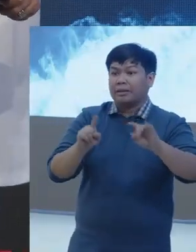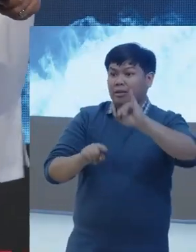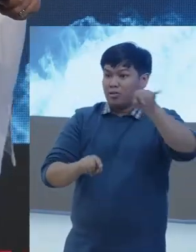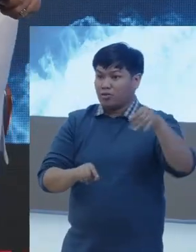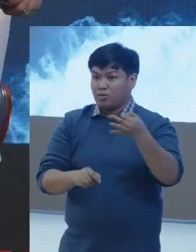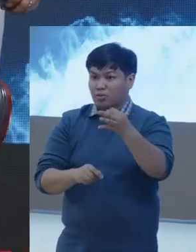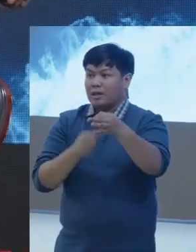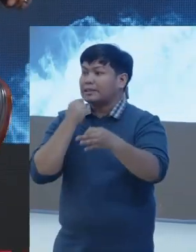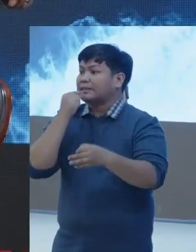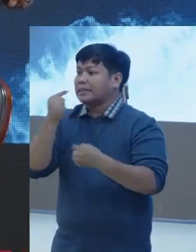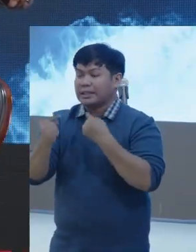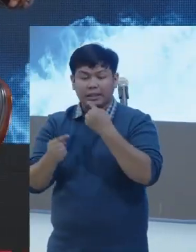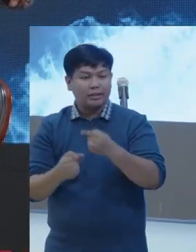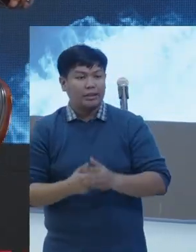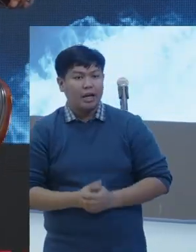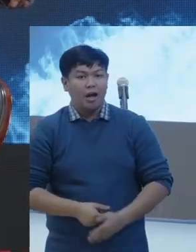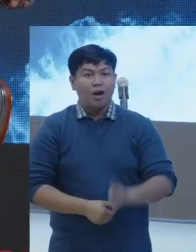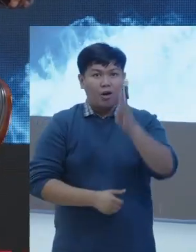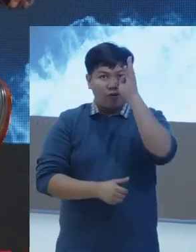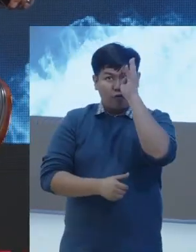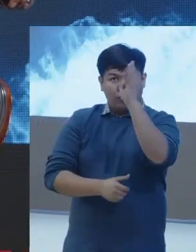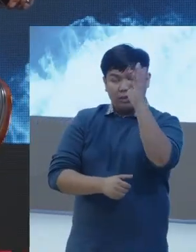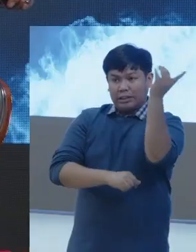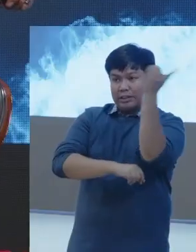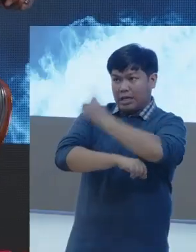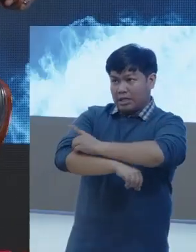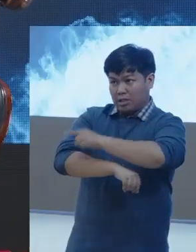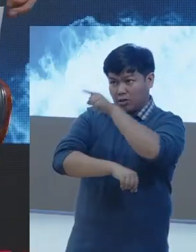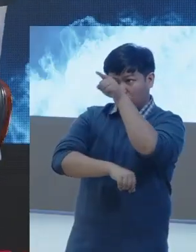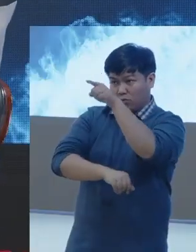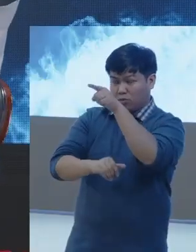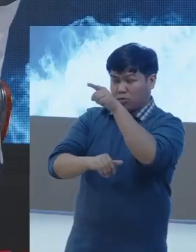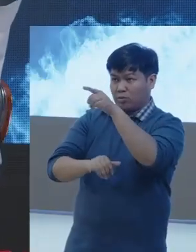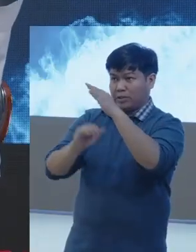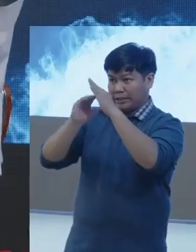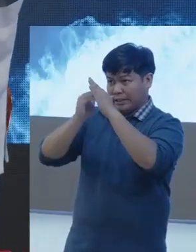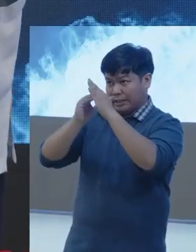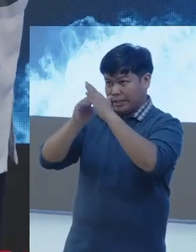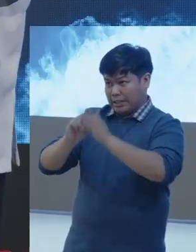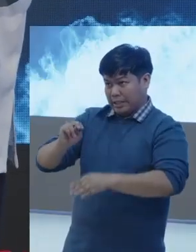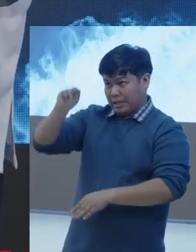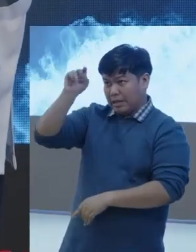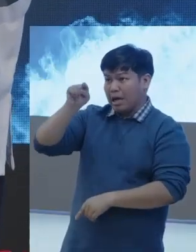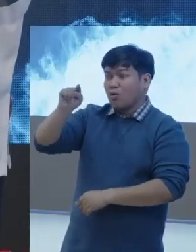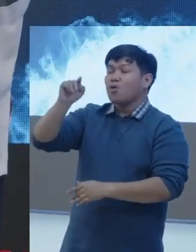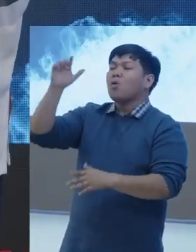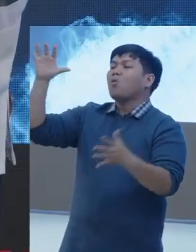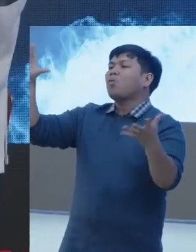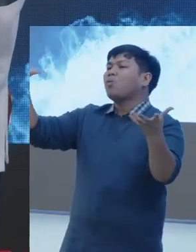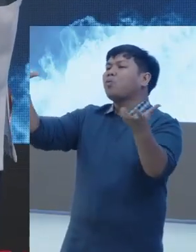message, yet 40 days and Nineveh shall be overthrown. Malinaw na